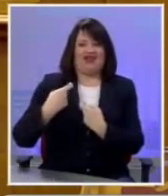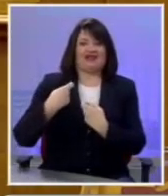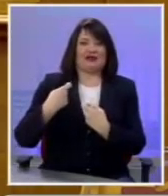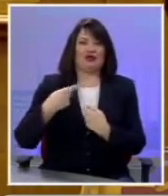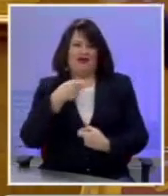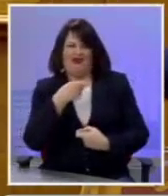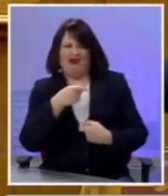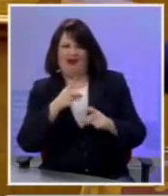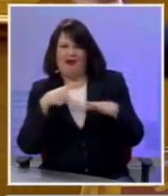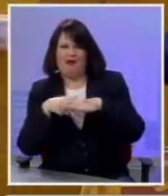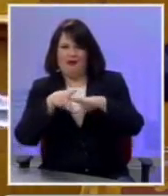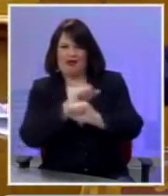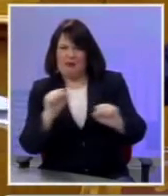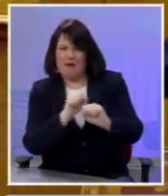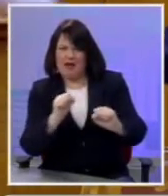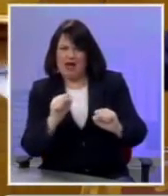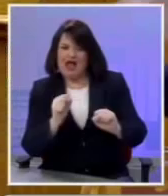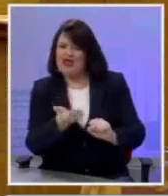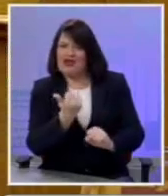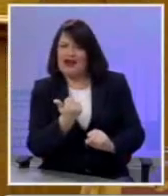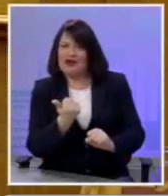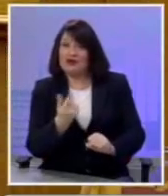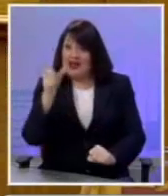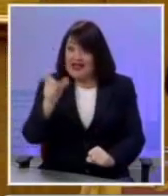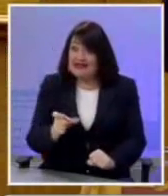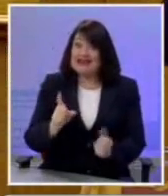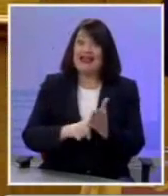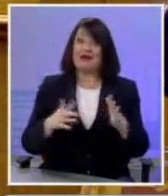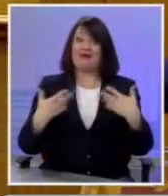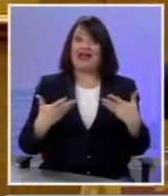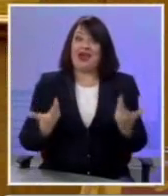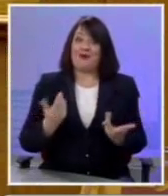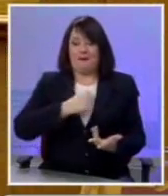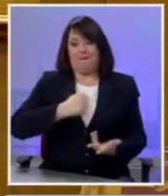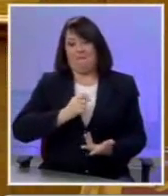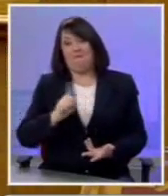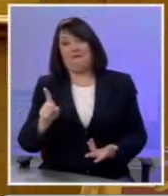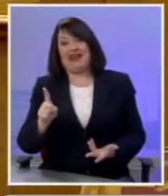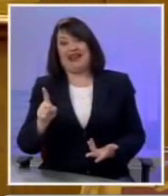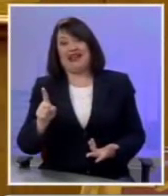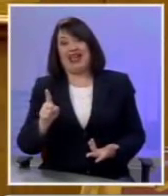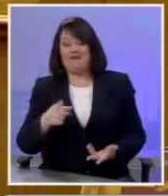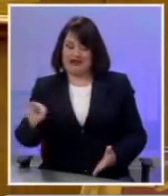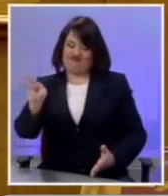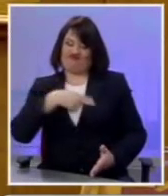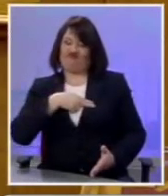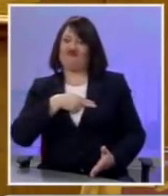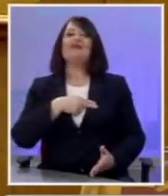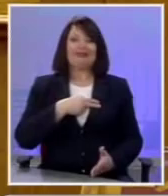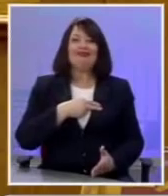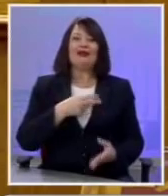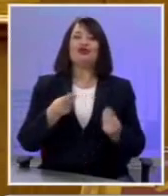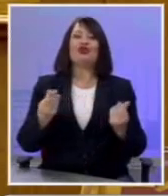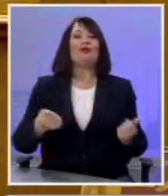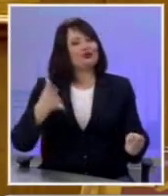τραπεζών, και γι' αυτό θα έπρεπε εσείς όχι να είστε στεναχωρημένοι, αλλά να είστε χαρούμενοι. Θα μας κυνηγά θετικά λοιπόν ο